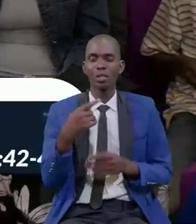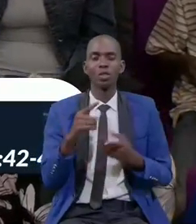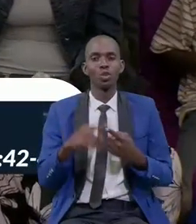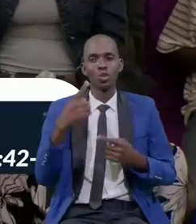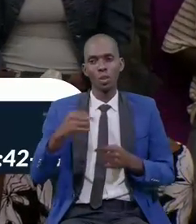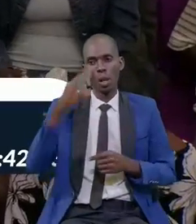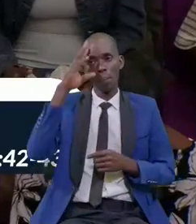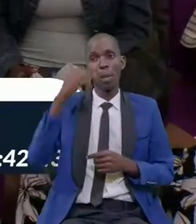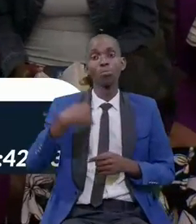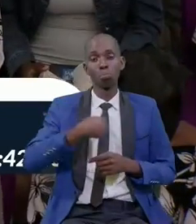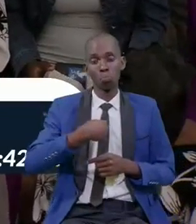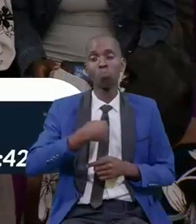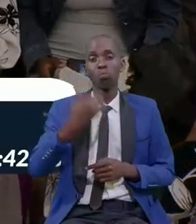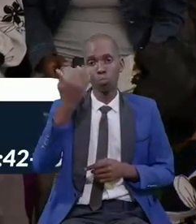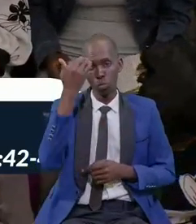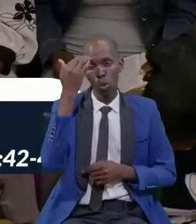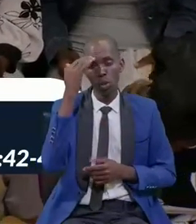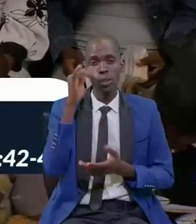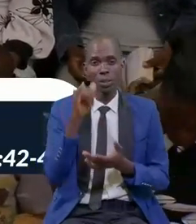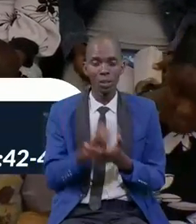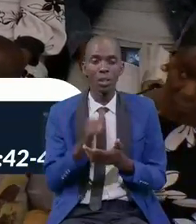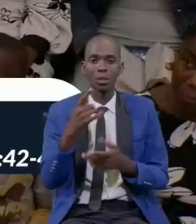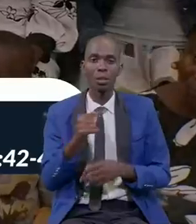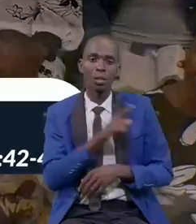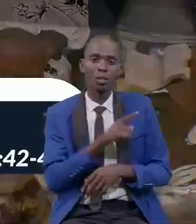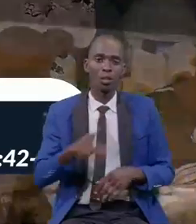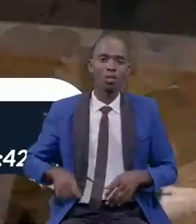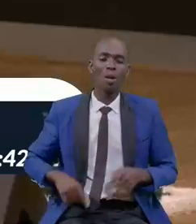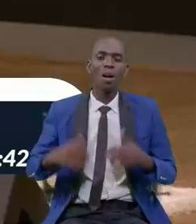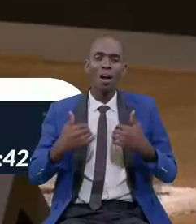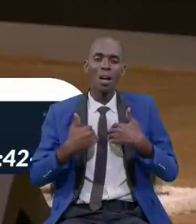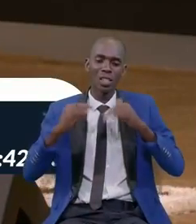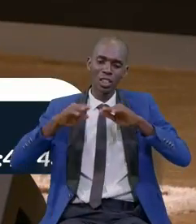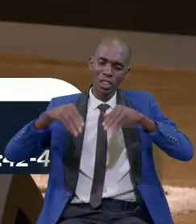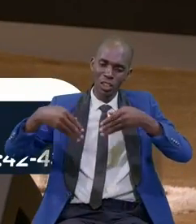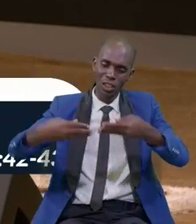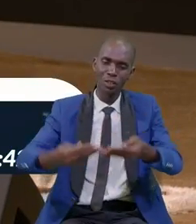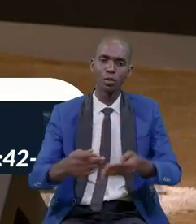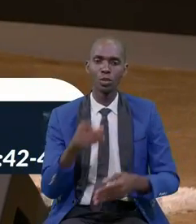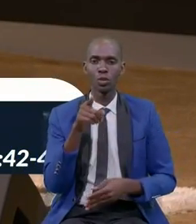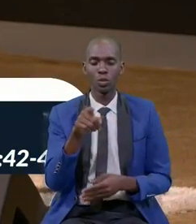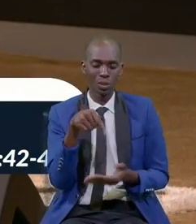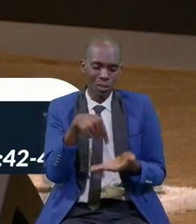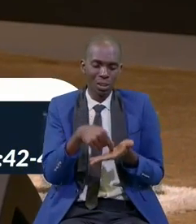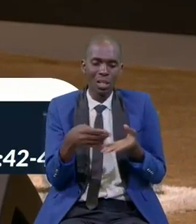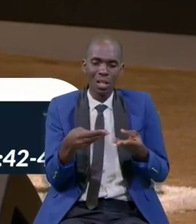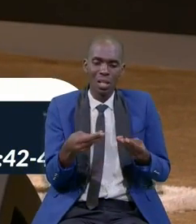dit, l'Éternel, je le sais, vous a donné ce pays. La terreur